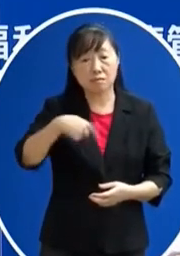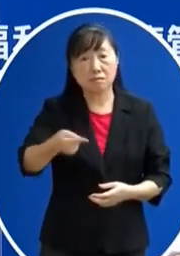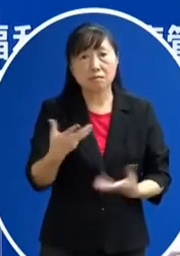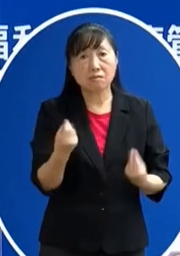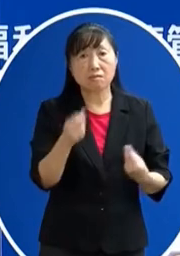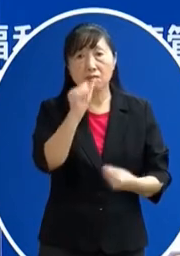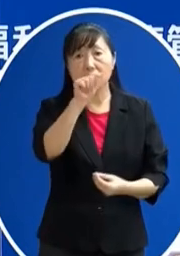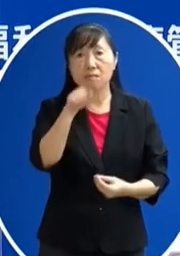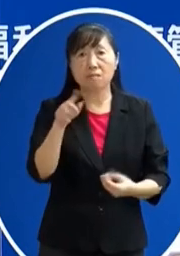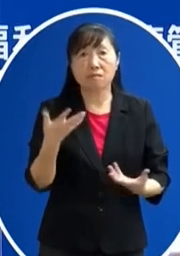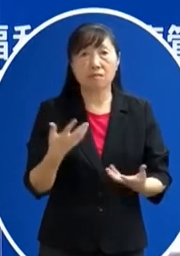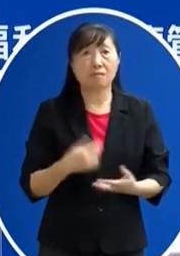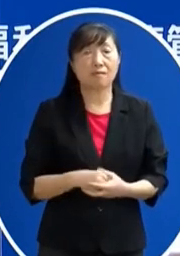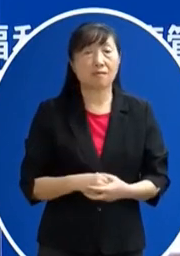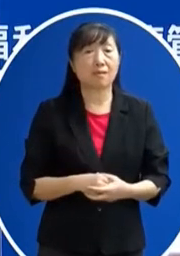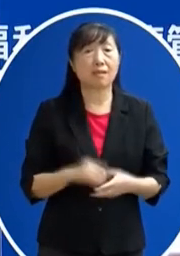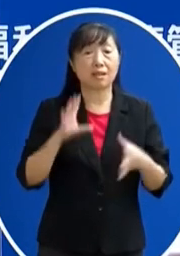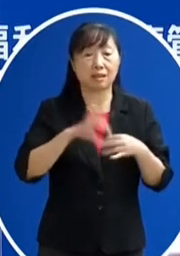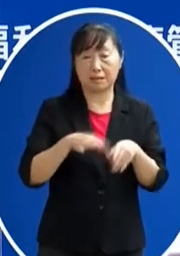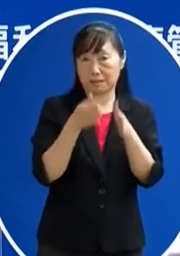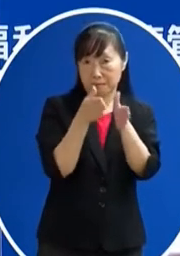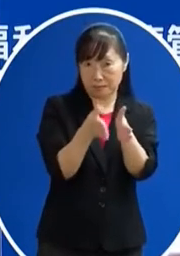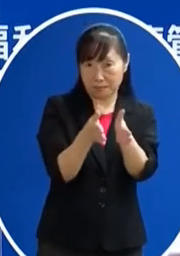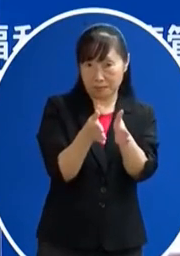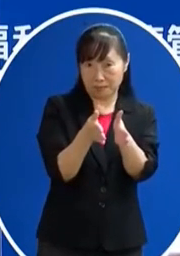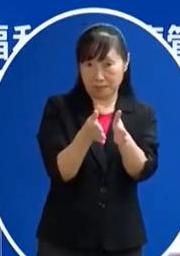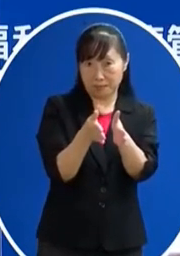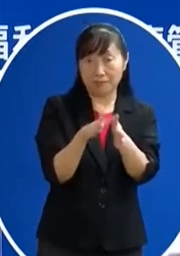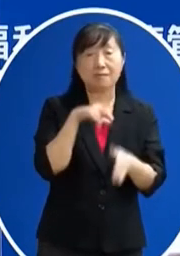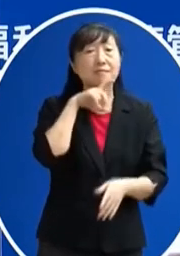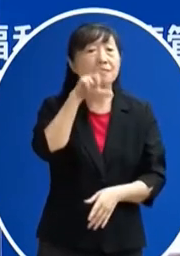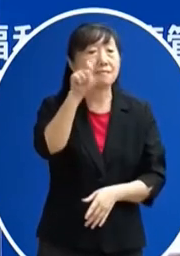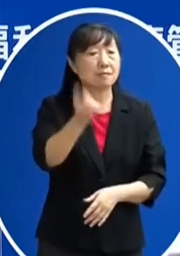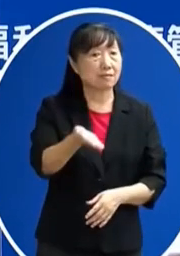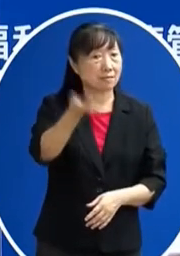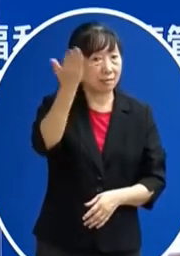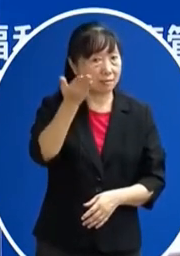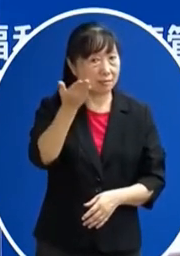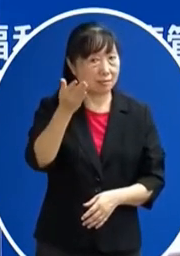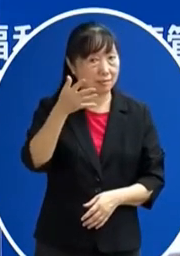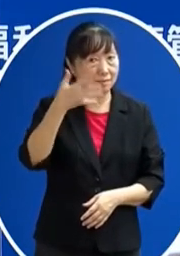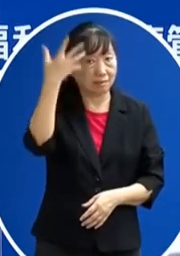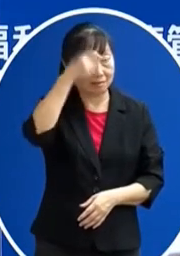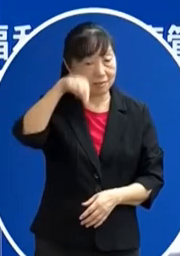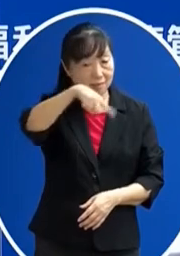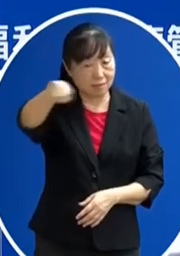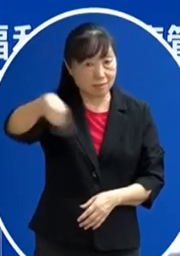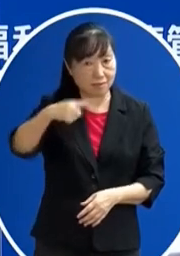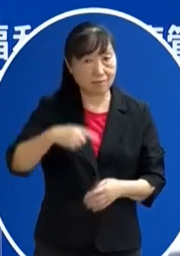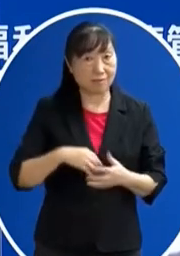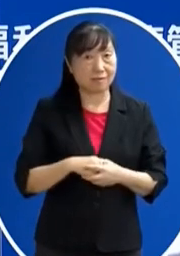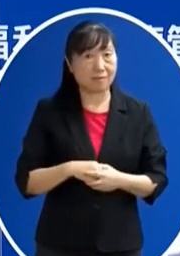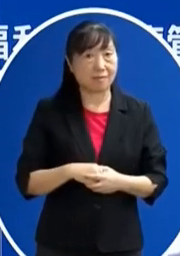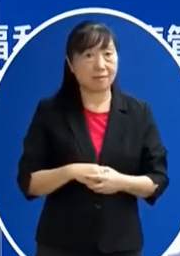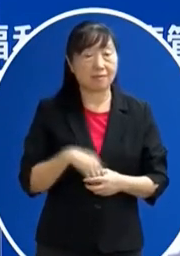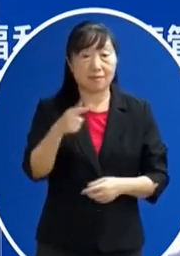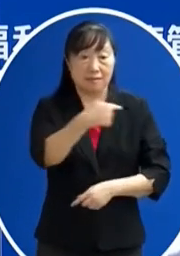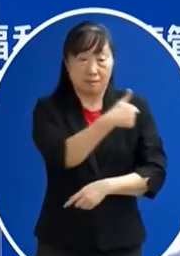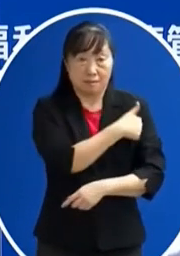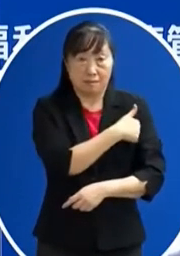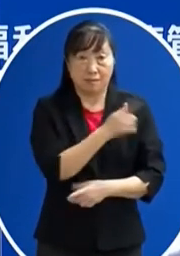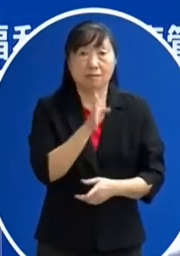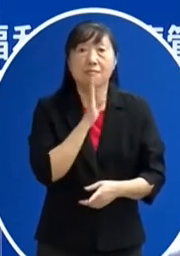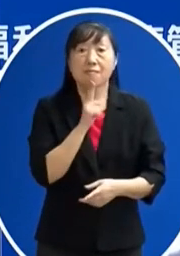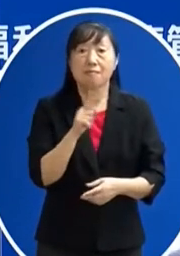G？ 因为这里面在针对我们现在65岁以上的人口，好，基本上哈，虽然打的速